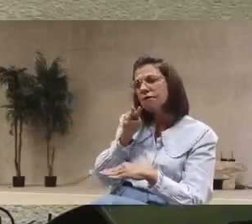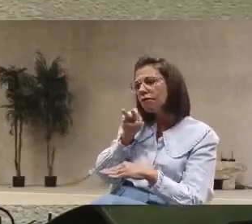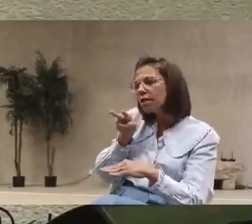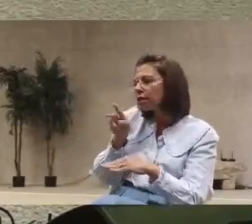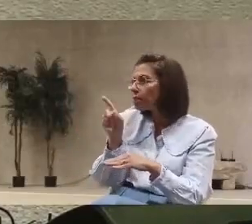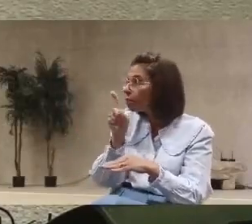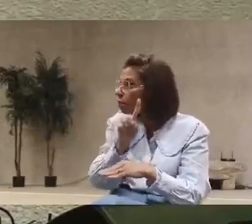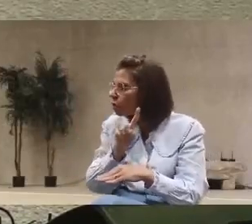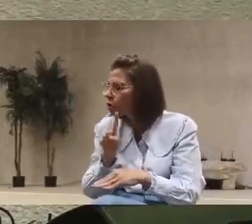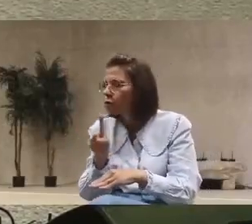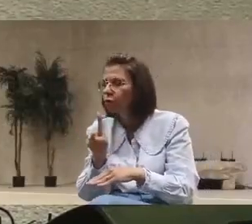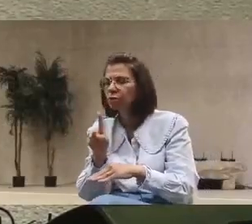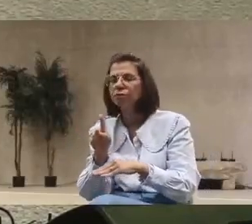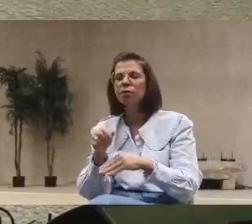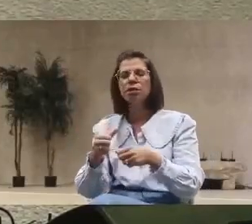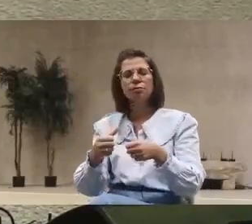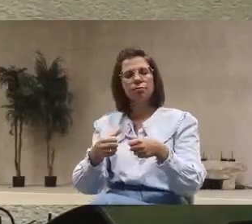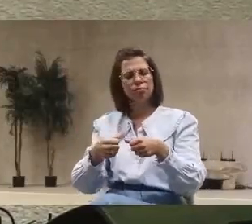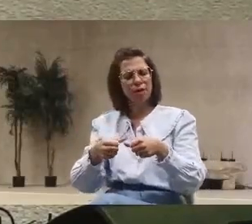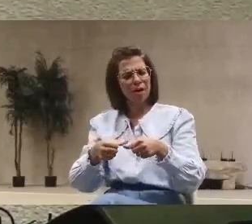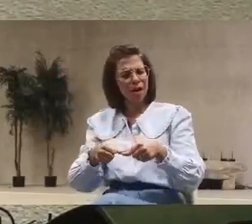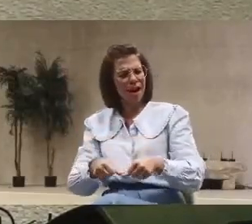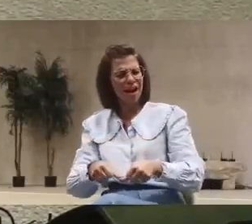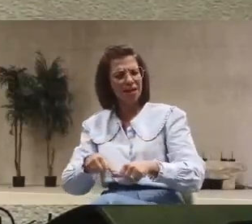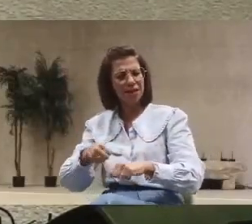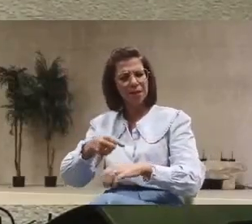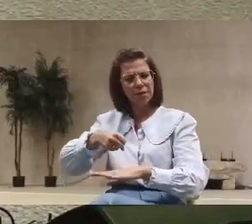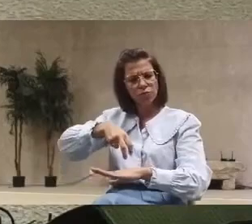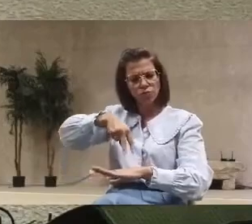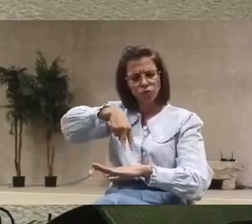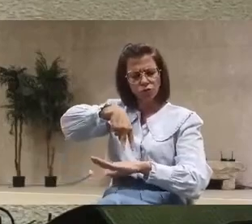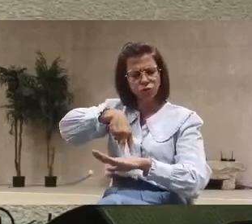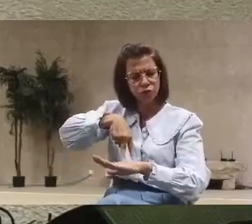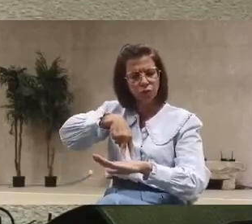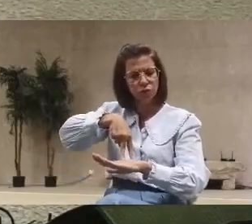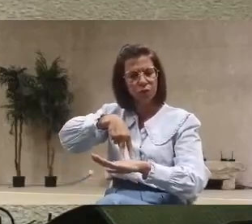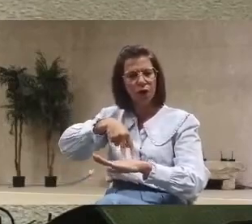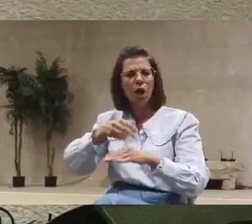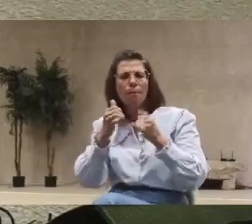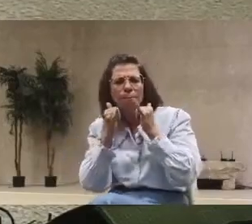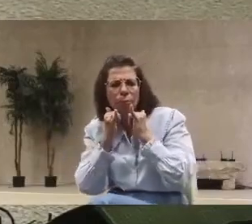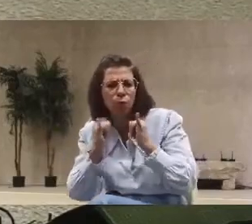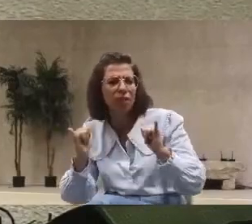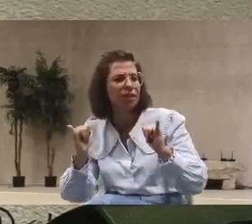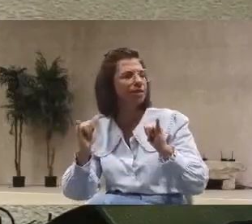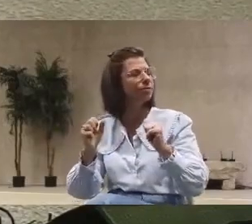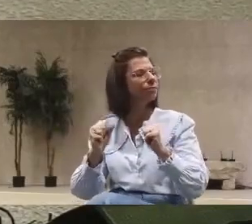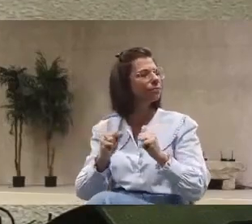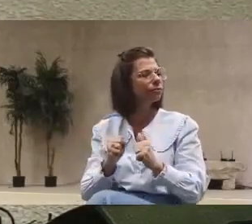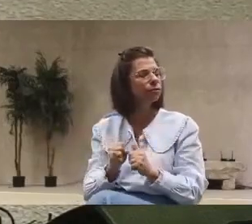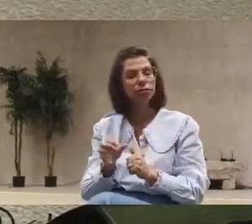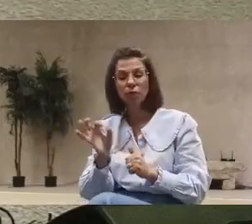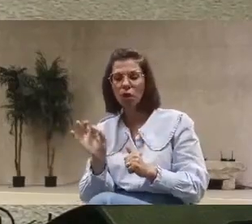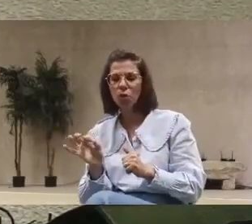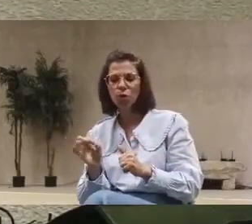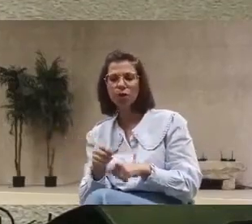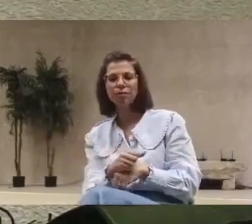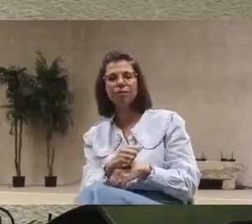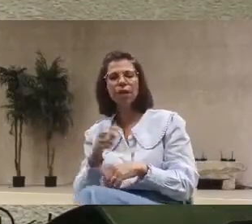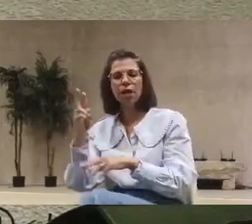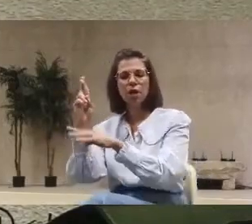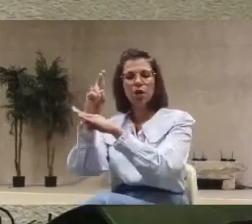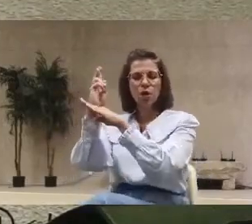qu'il est solide et qu'il est puissant. Et qu'il ne s'agit pas simplement de paroles, mais qu'il est